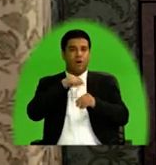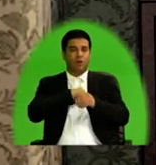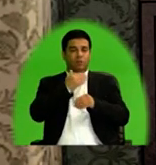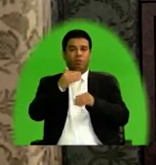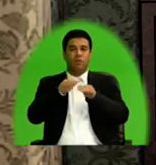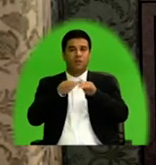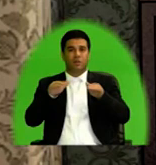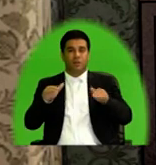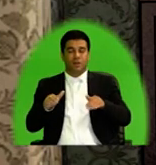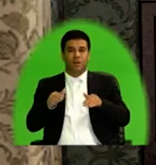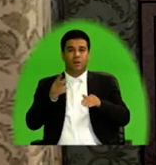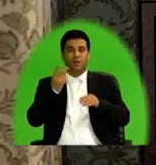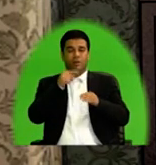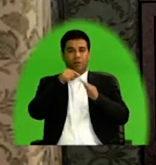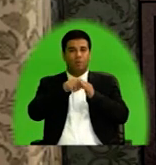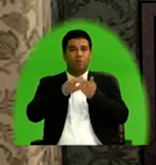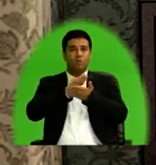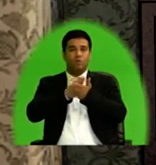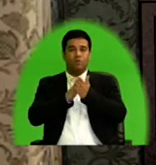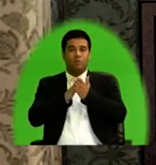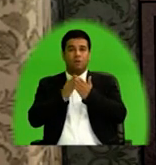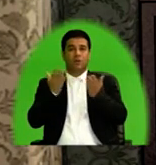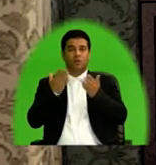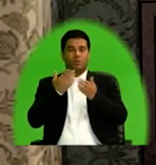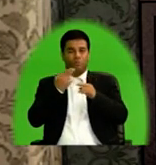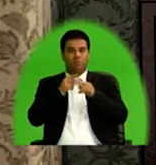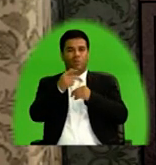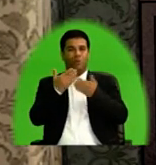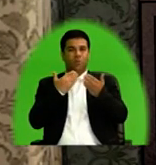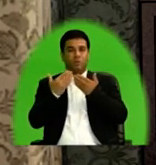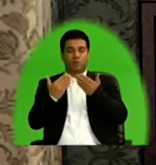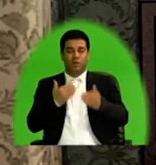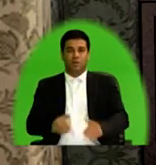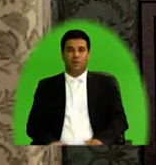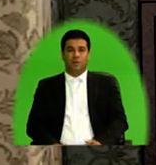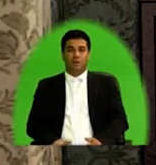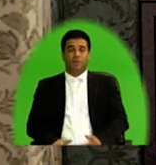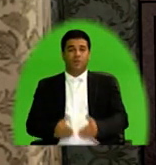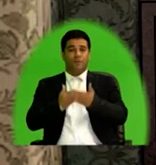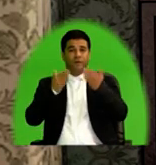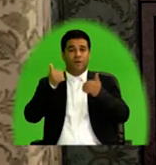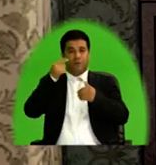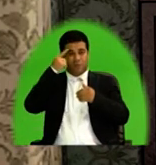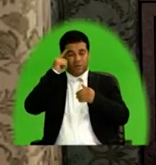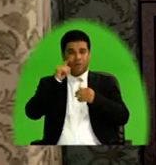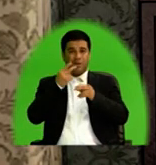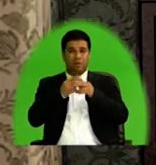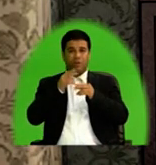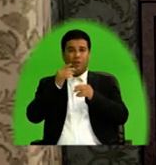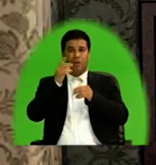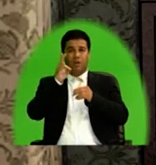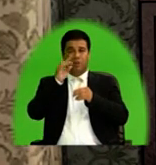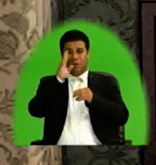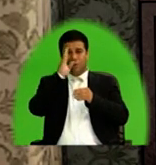характер ребенка, нужно учитывать те условия, в которых происходит данная ситуация. Мы знаем, что любые нейронные